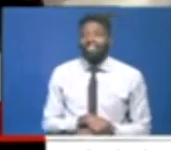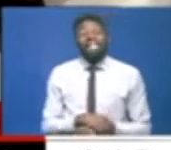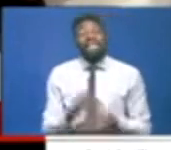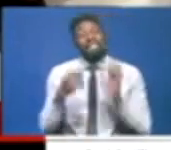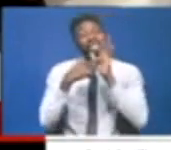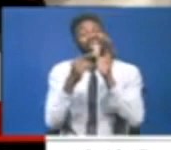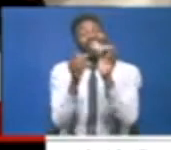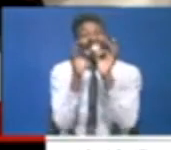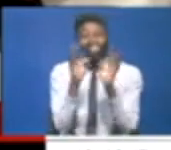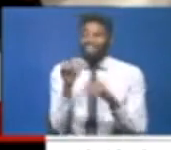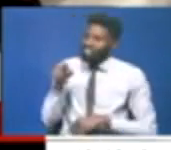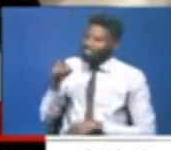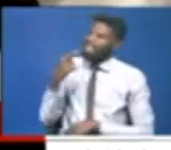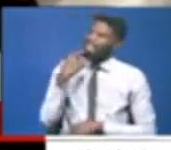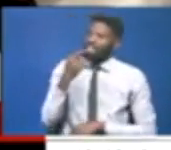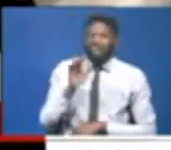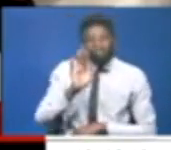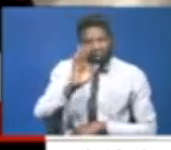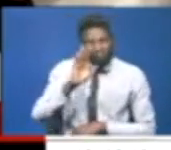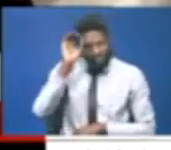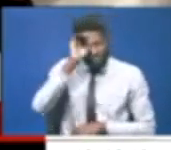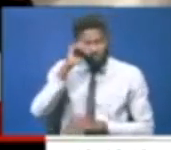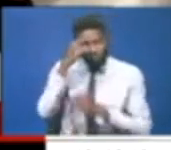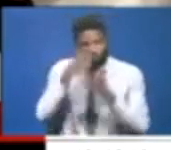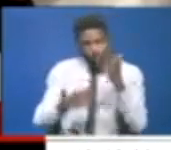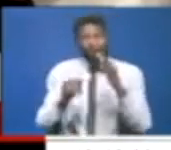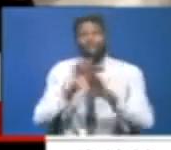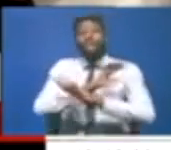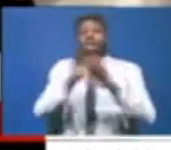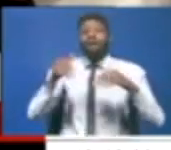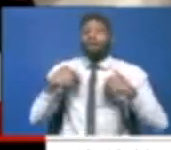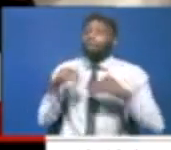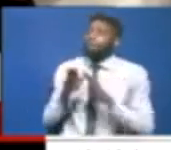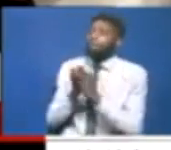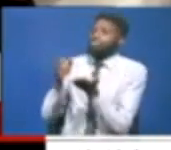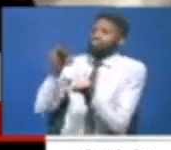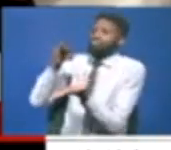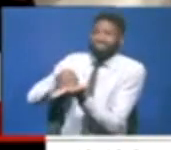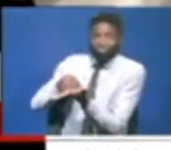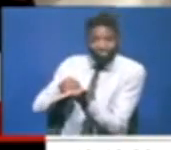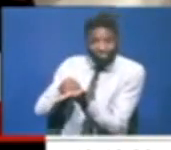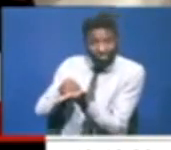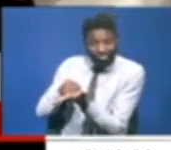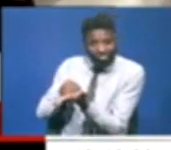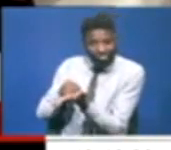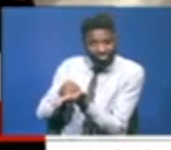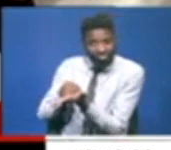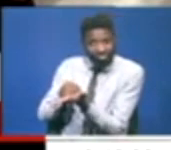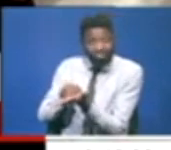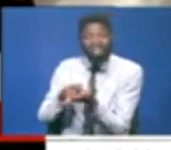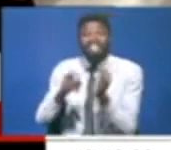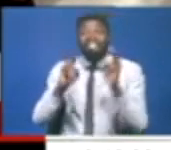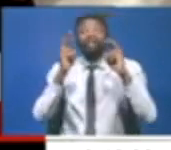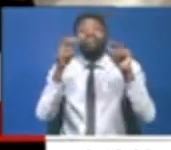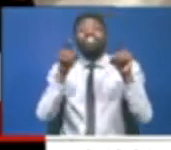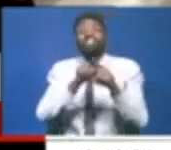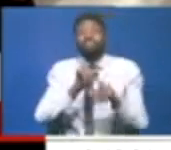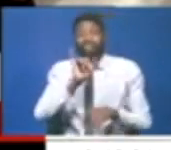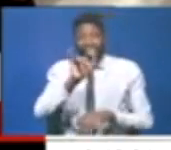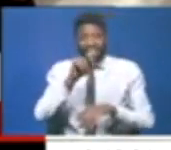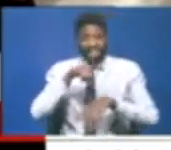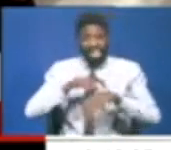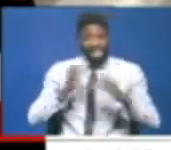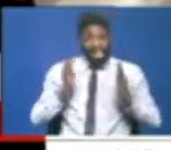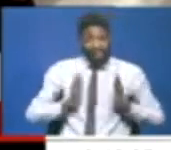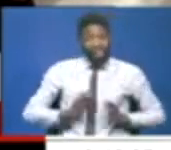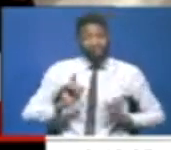kwamba kauli yake ni kwamba hakutakuwa na daftari lile la kuangalia, basi jambo kama hilo mtu anapokwenda kotini akasema kwa